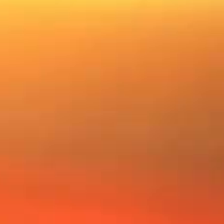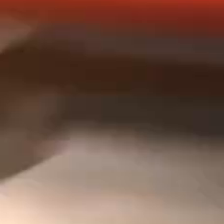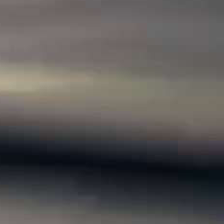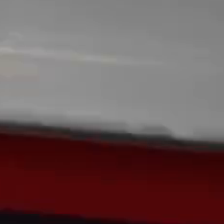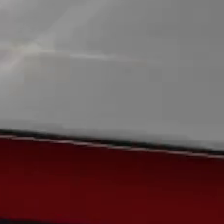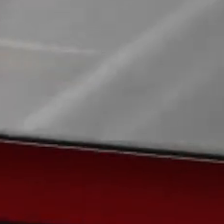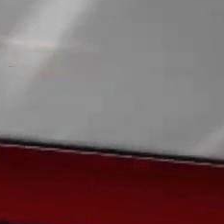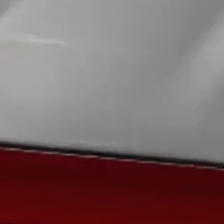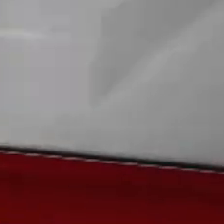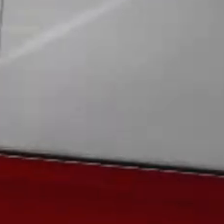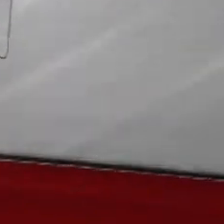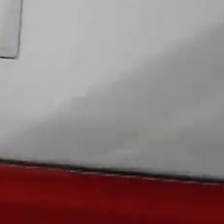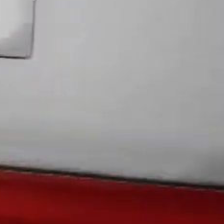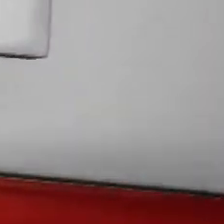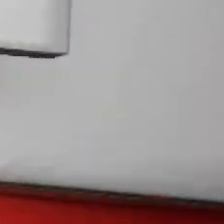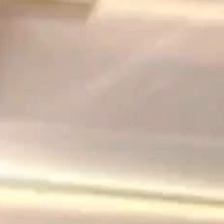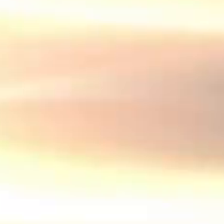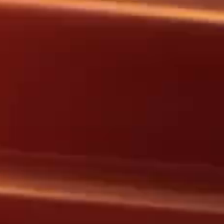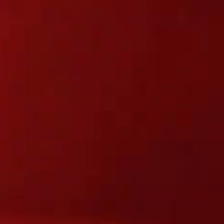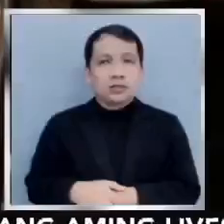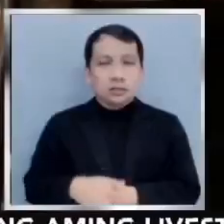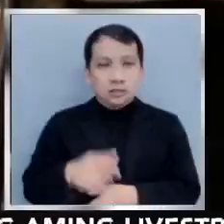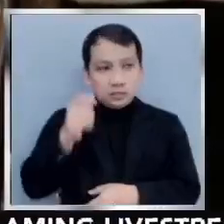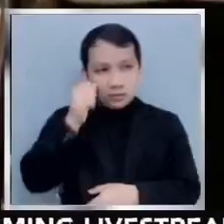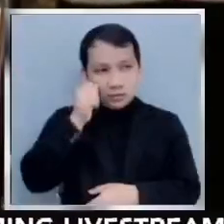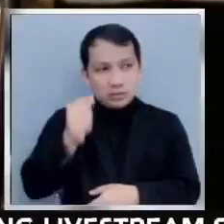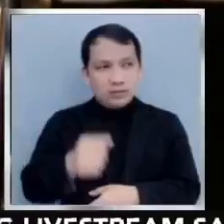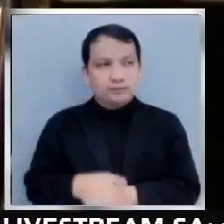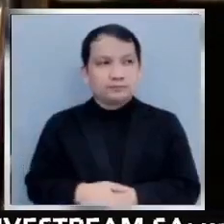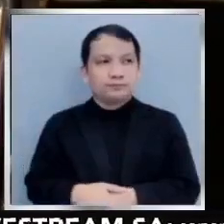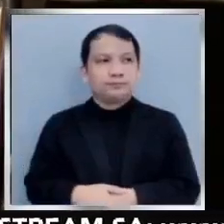Sandra Aguinaldo. Sandra!